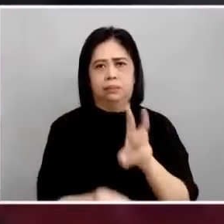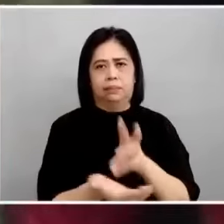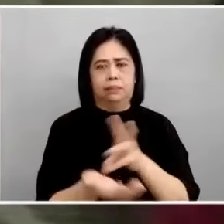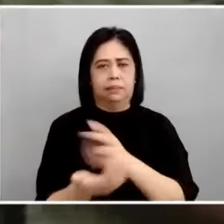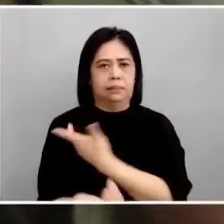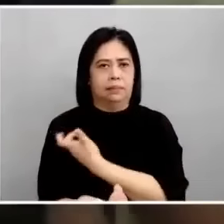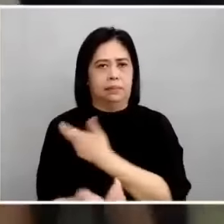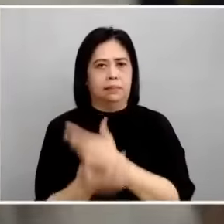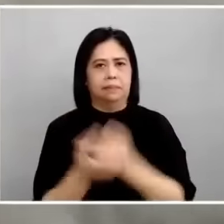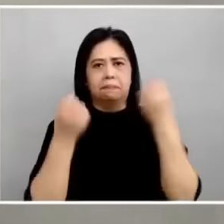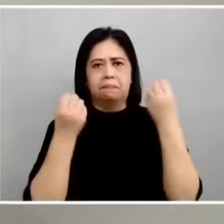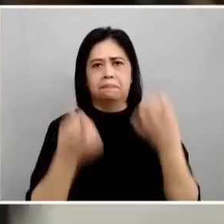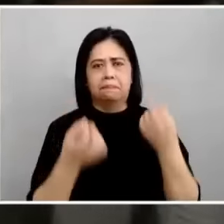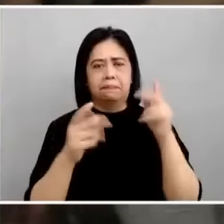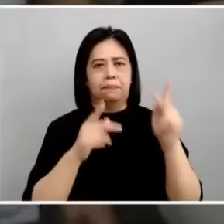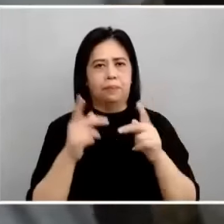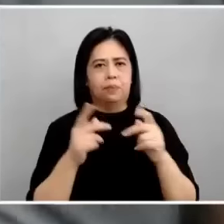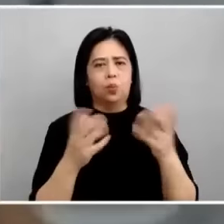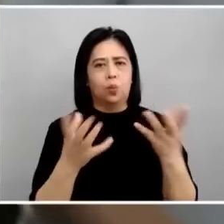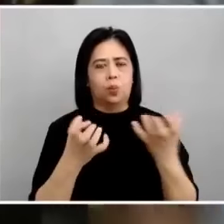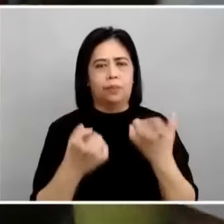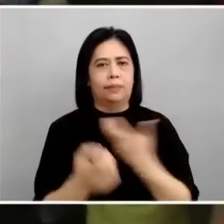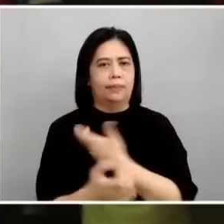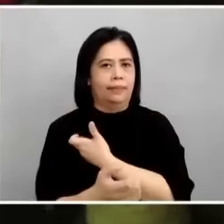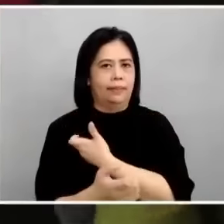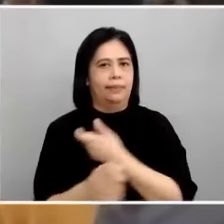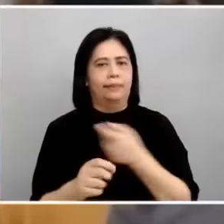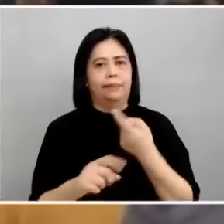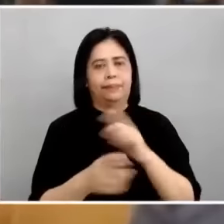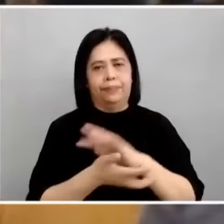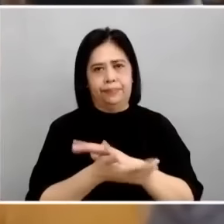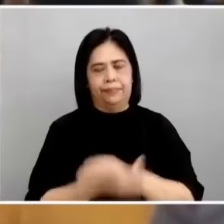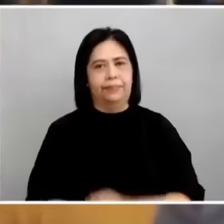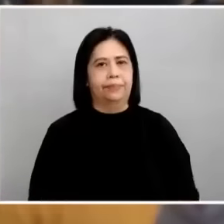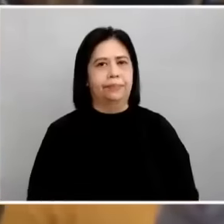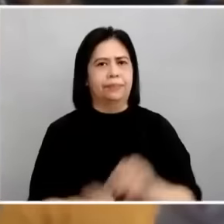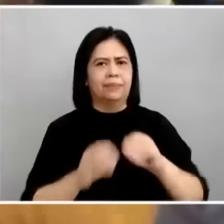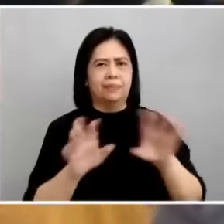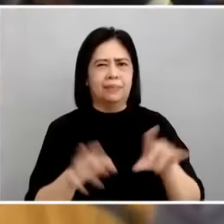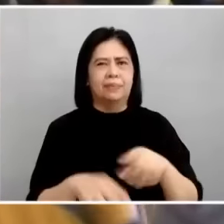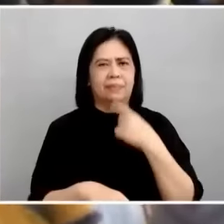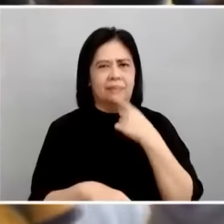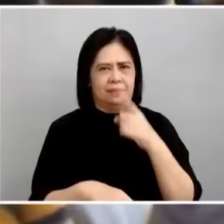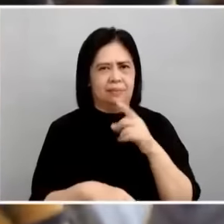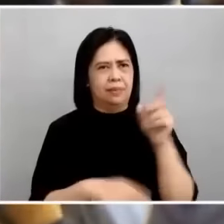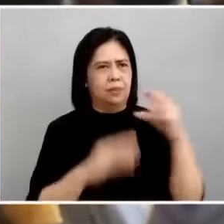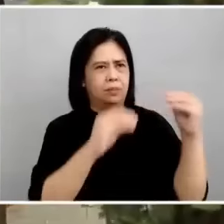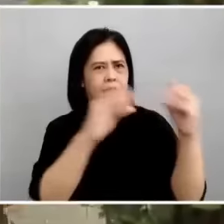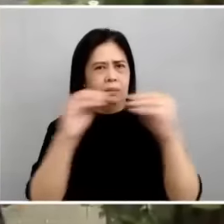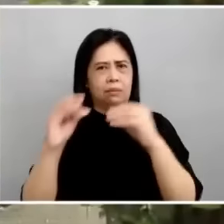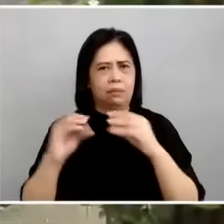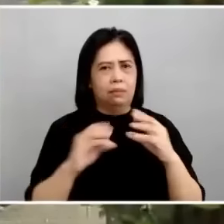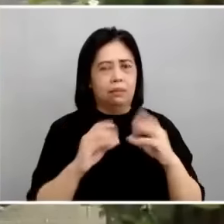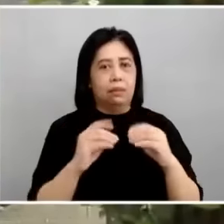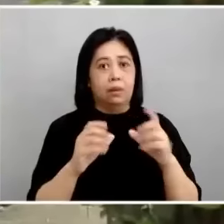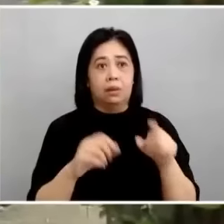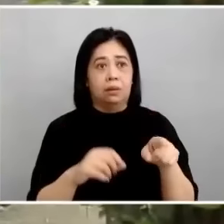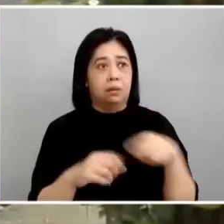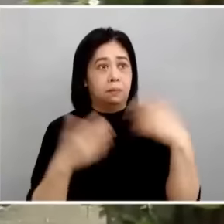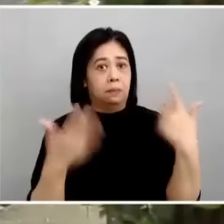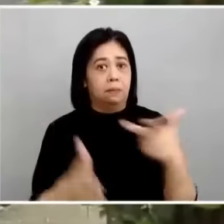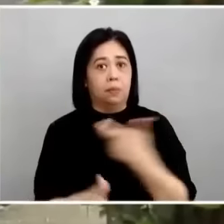ang dandang tao para mabakunahan kontra sa COVID-19. Kumalat umano kasi ang mga usap-usapan na ang mga